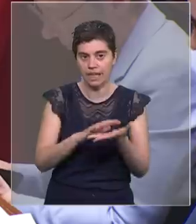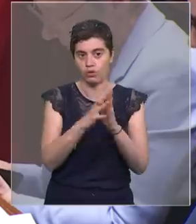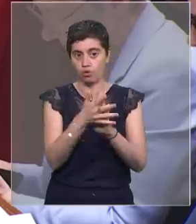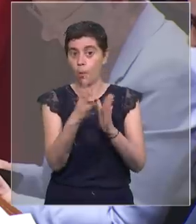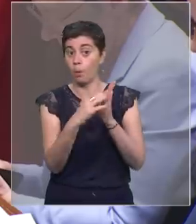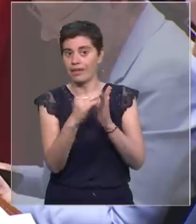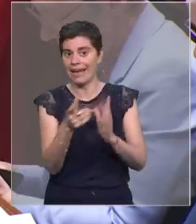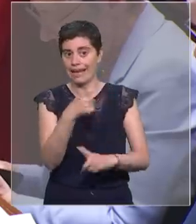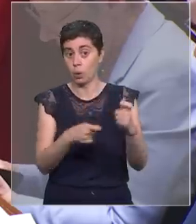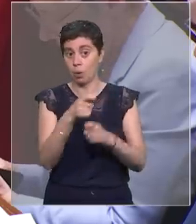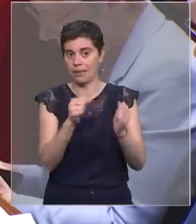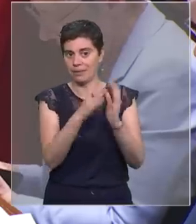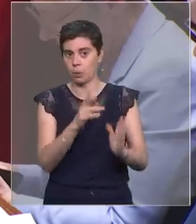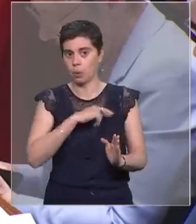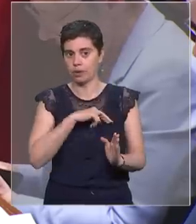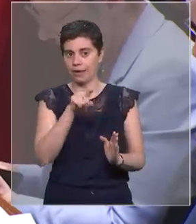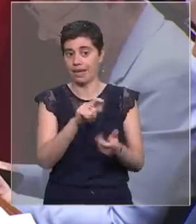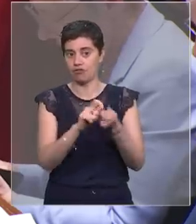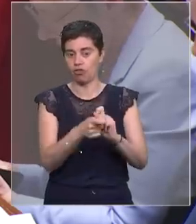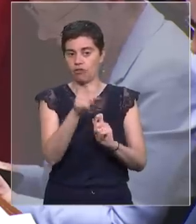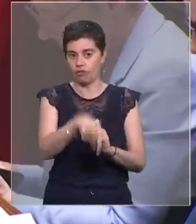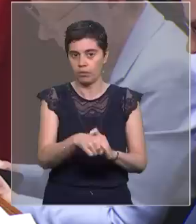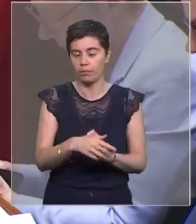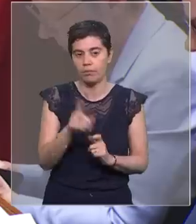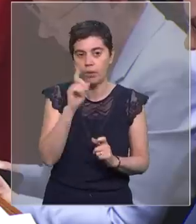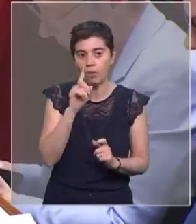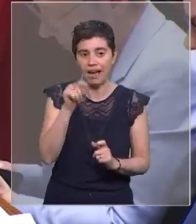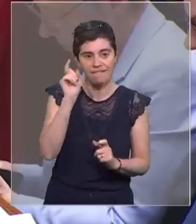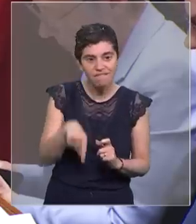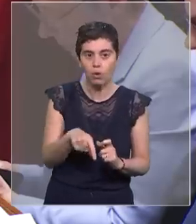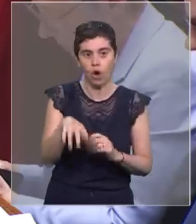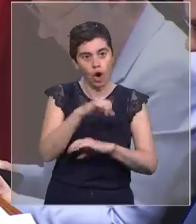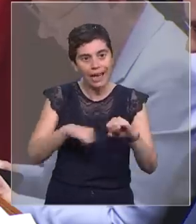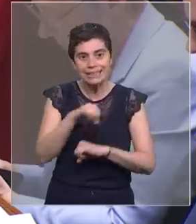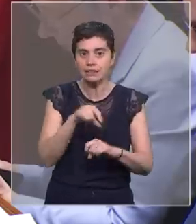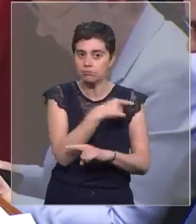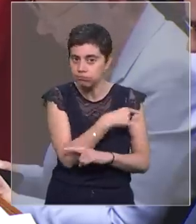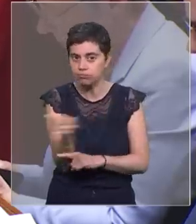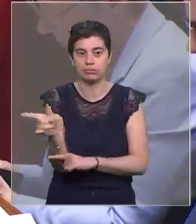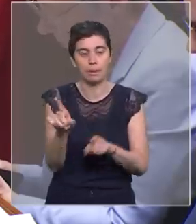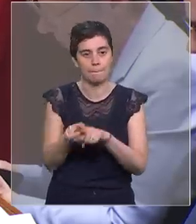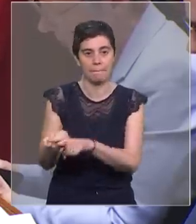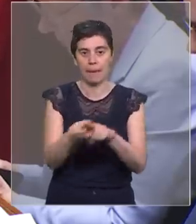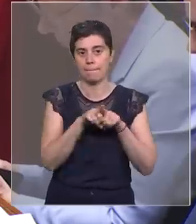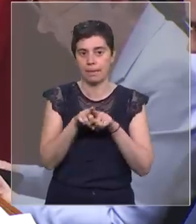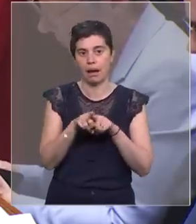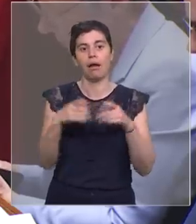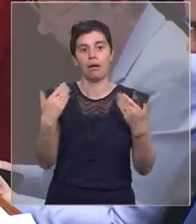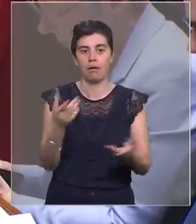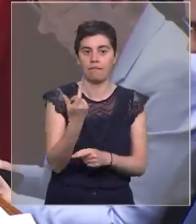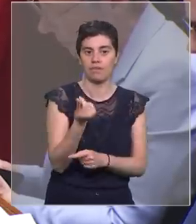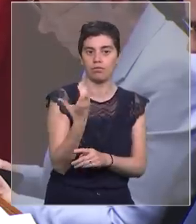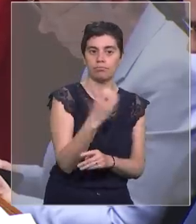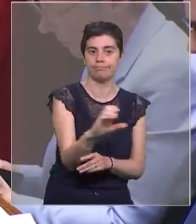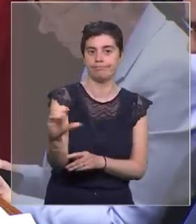modèle économique des EHPAD, parce que je pense que seule une réponse structurelle permettra d'apporter les financements nécessaires et